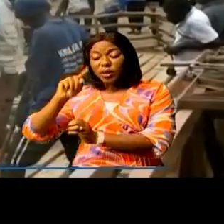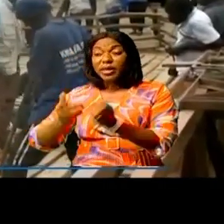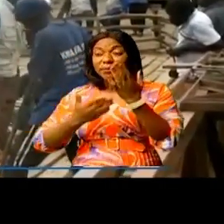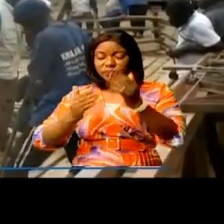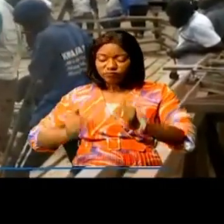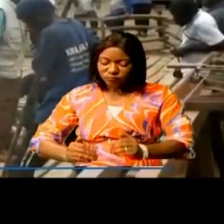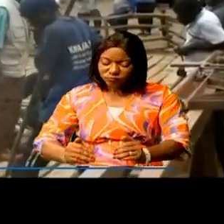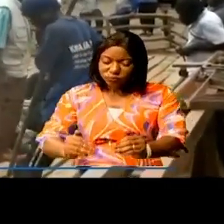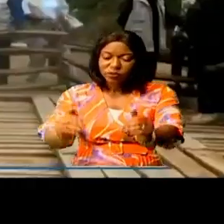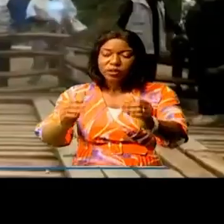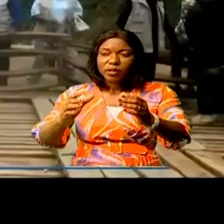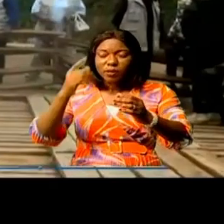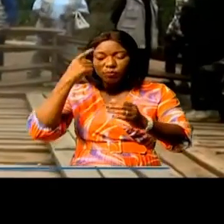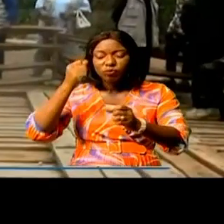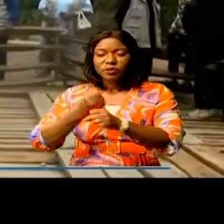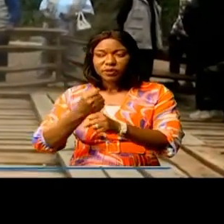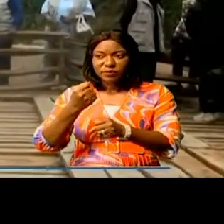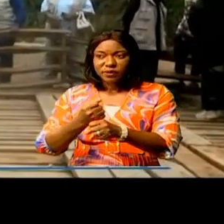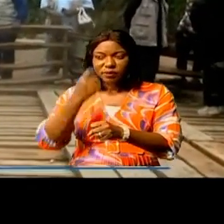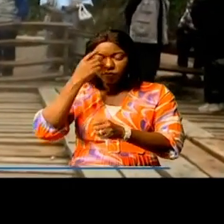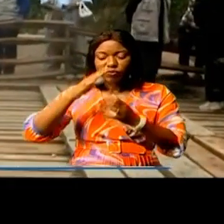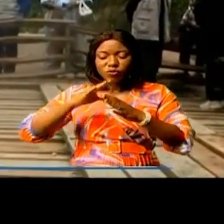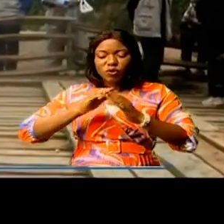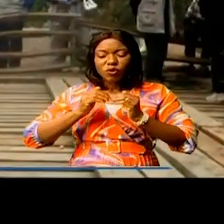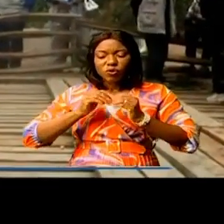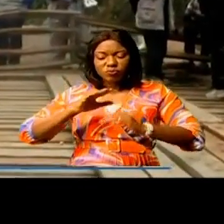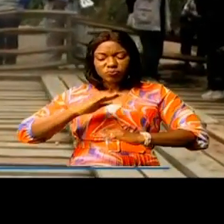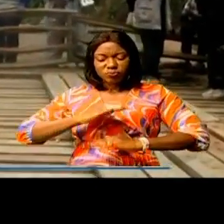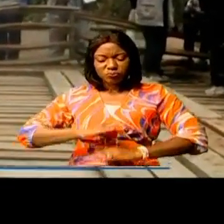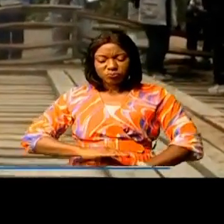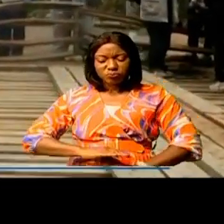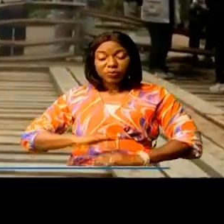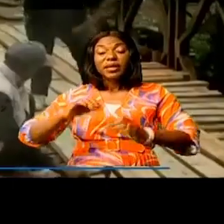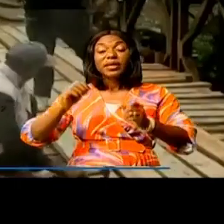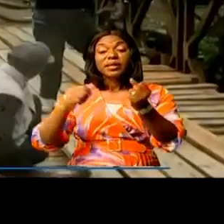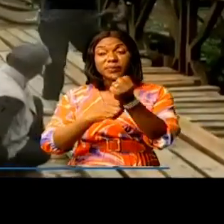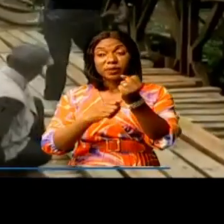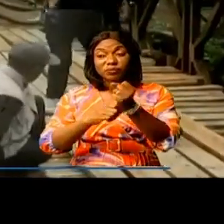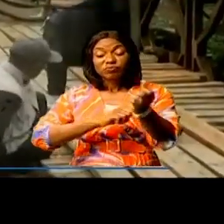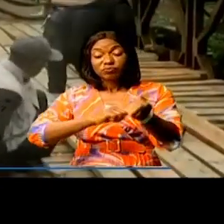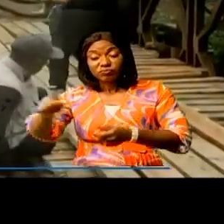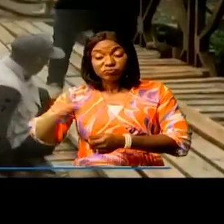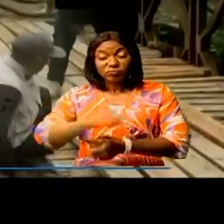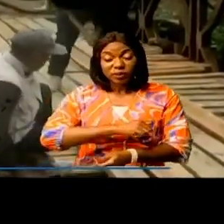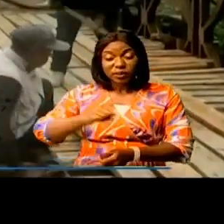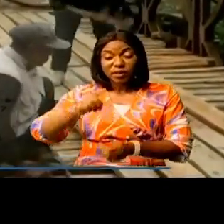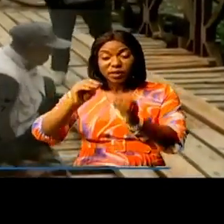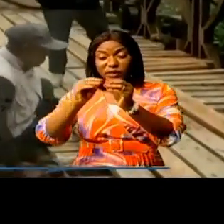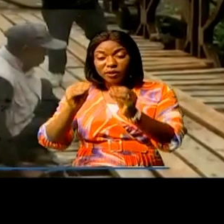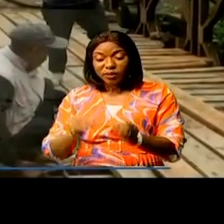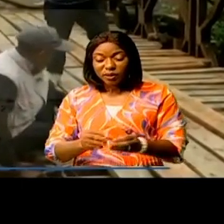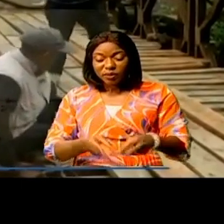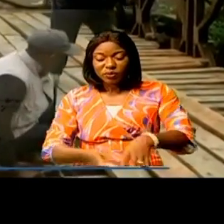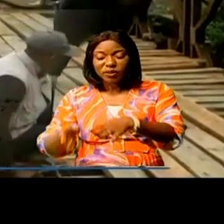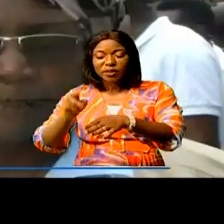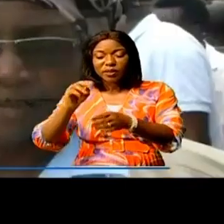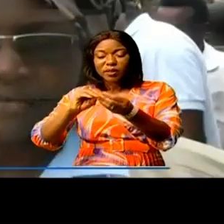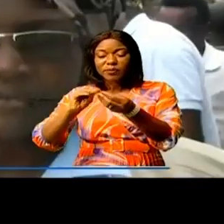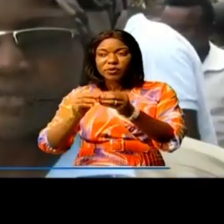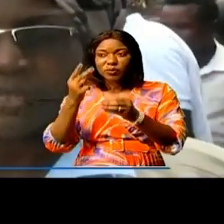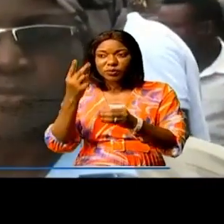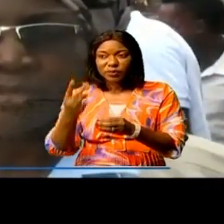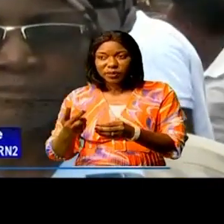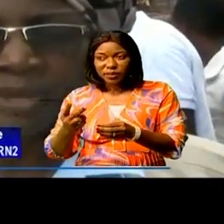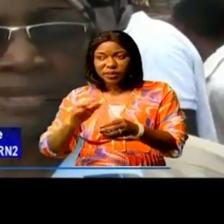continuer avec pareils travaux pour soulager tant soit peu les usagers de la route nationale numéro 2, axe Bukavu-Mwinga. Après